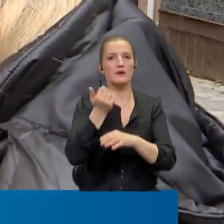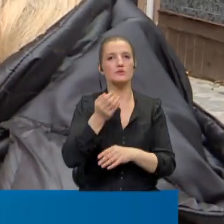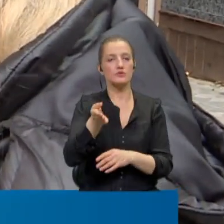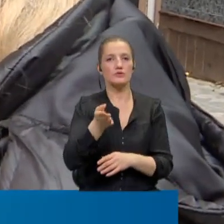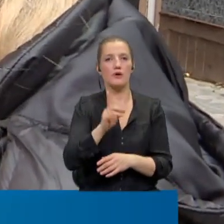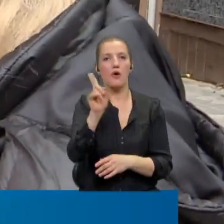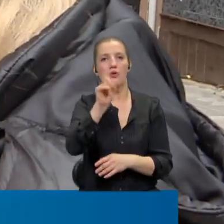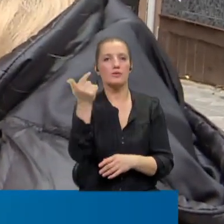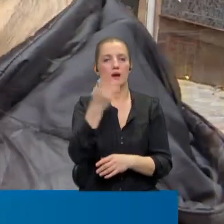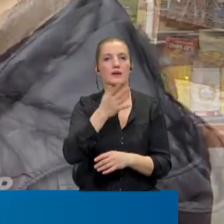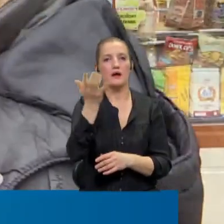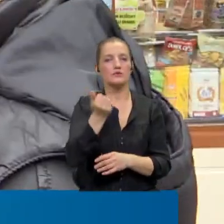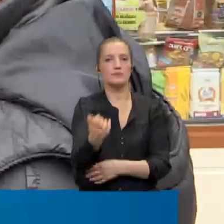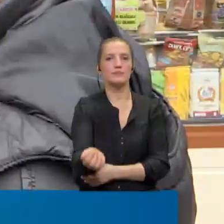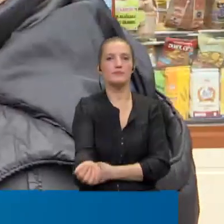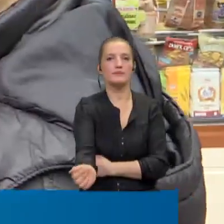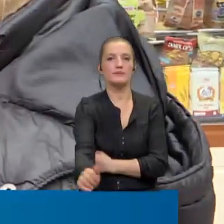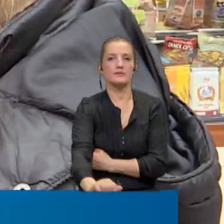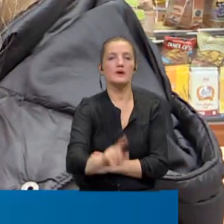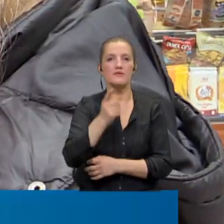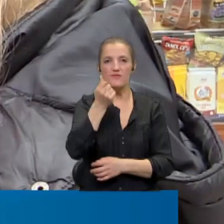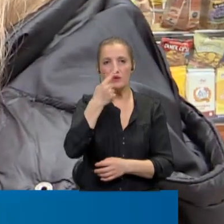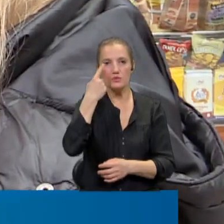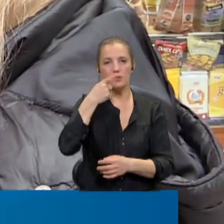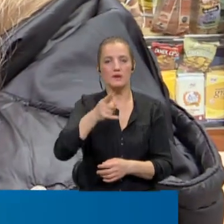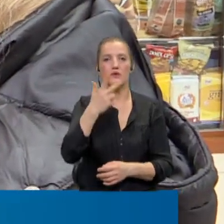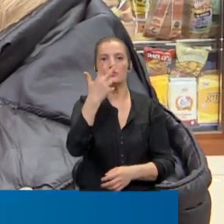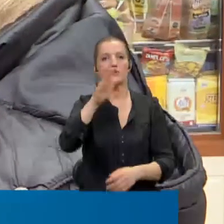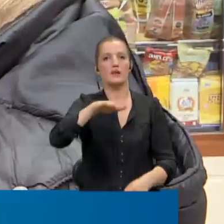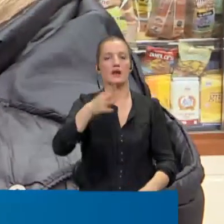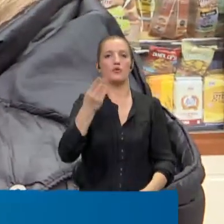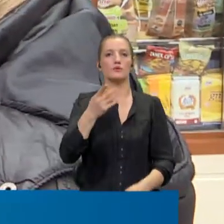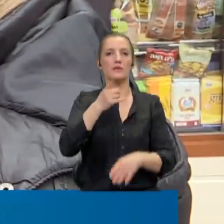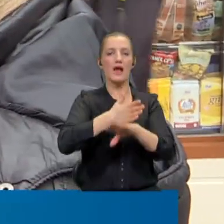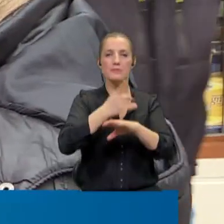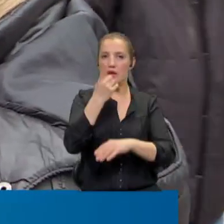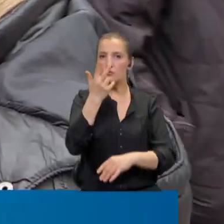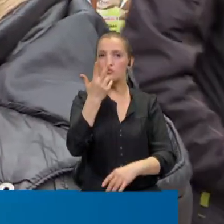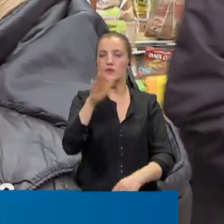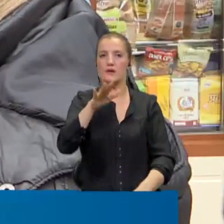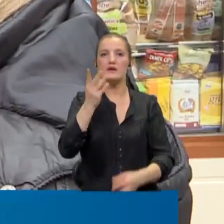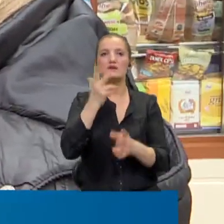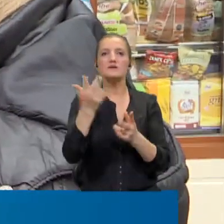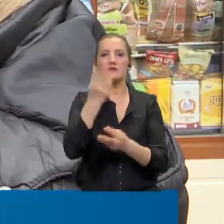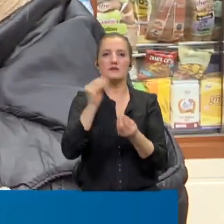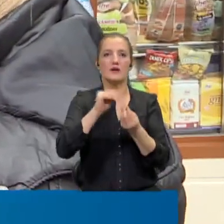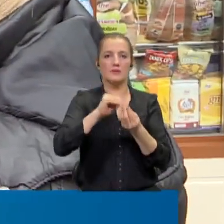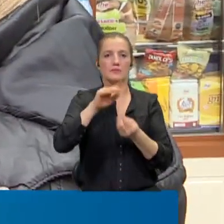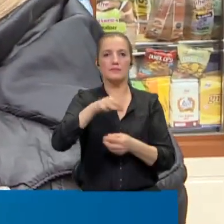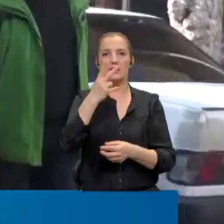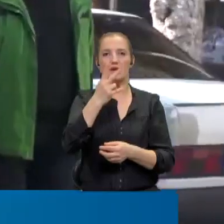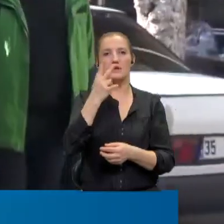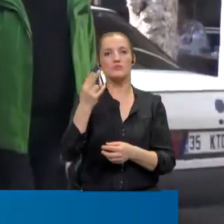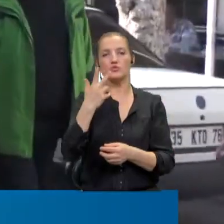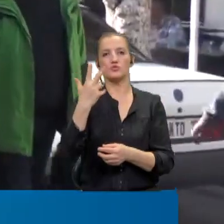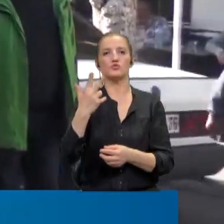yaklaşır 10 tane falan alıyoruz fiyatlarından dolayı Tabii ki 3 TL oldu ekmek fiyatları çok hızlı zam geldi iki iki buçuk